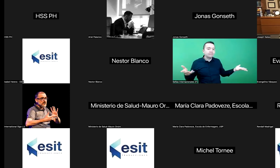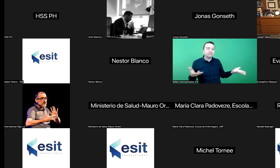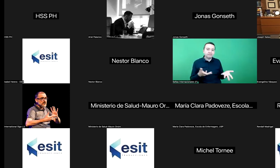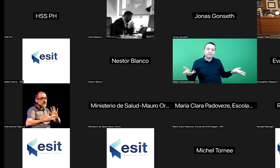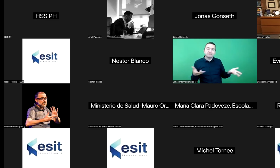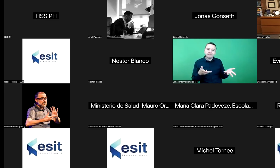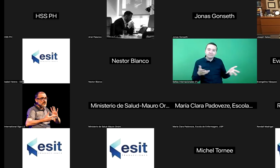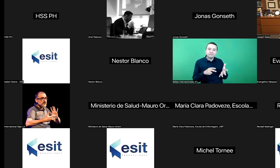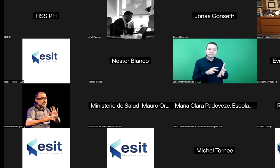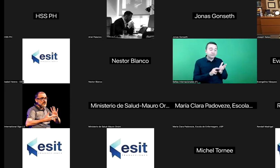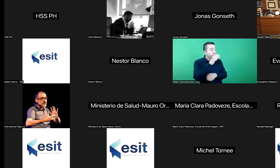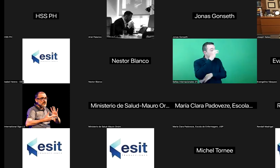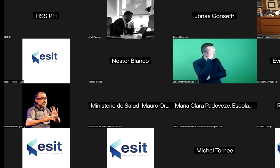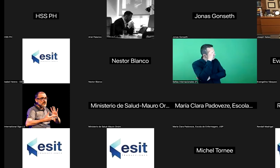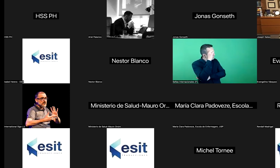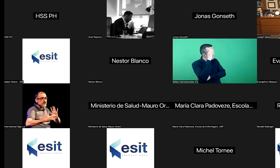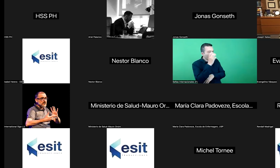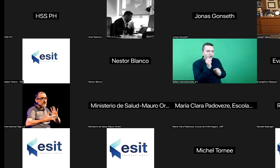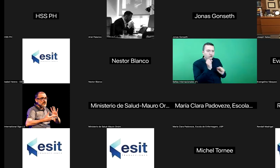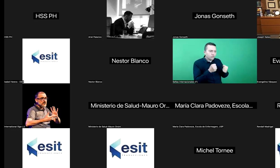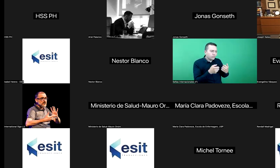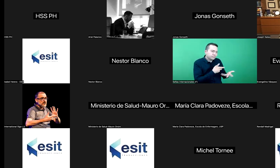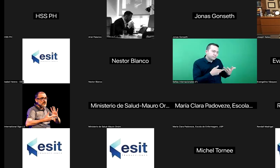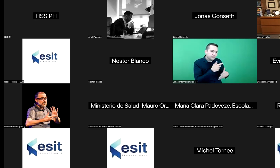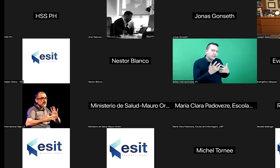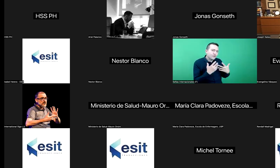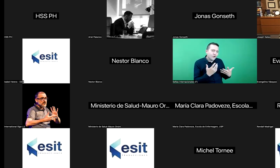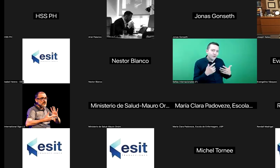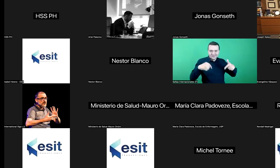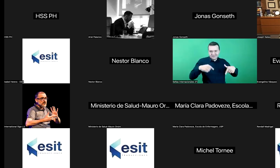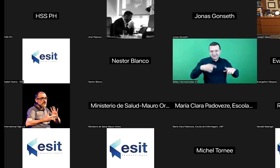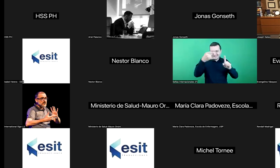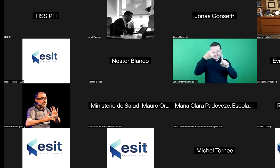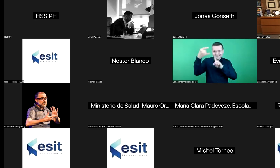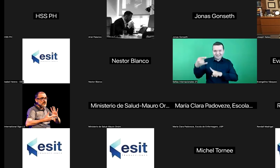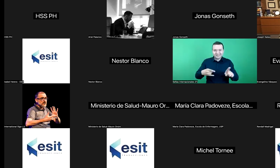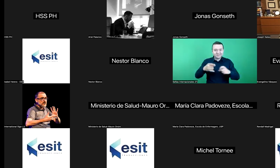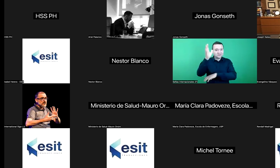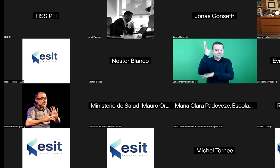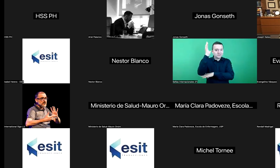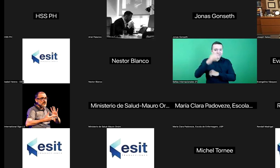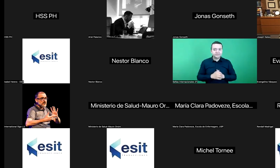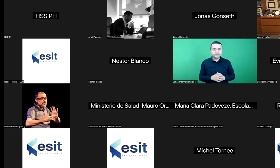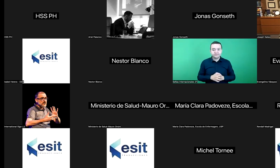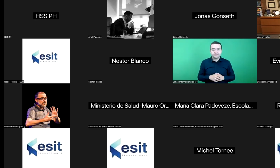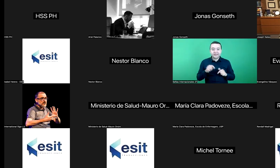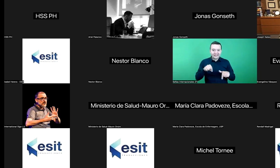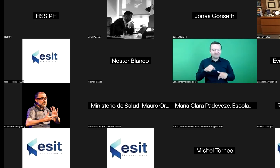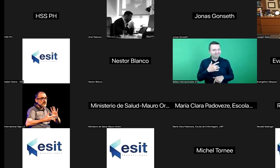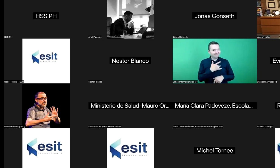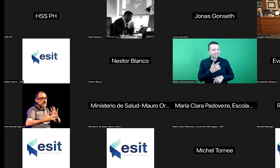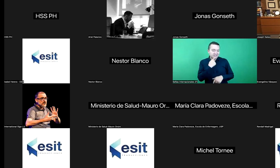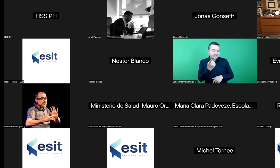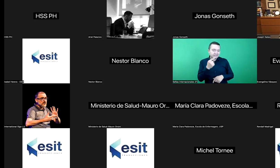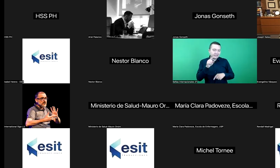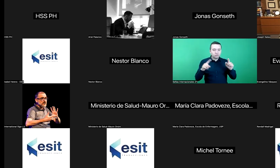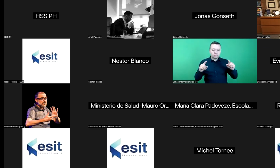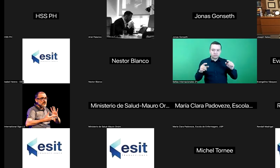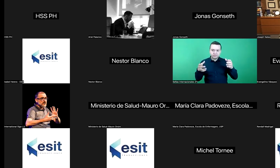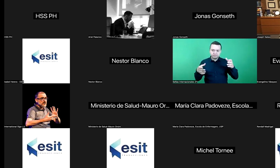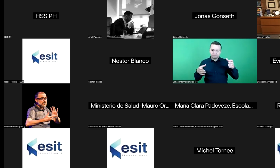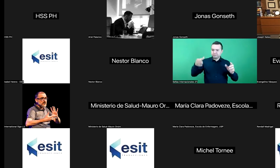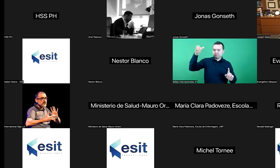Il faut vraiment approfondir et suivre tout au long du webinaire. Cette relation avec des asymétries, comme